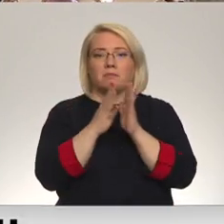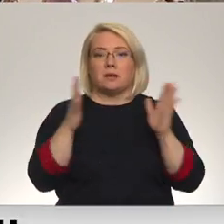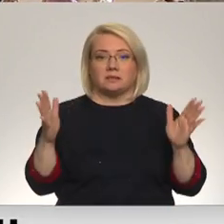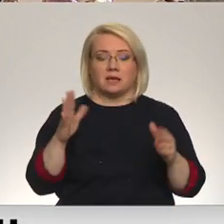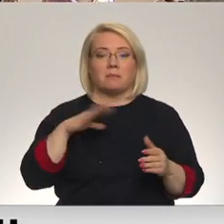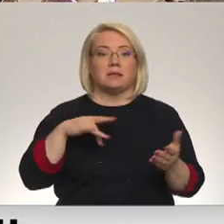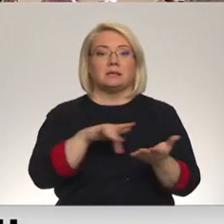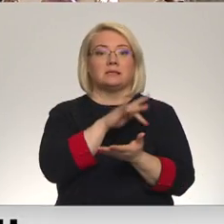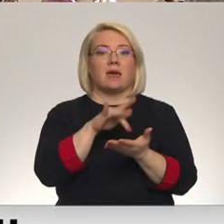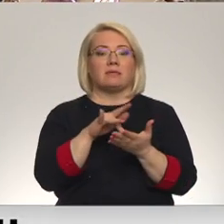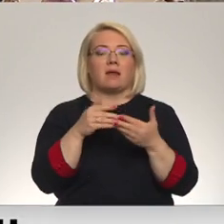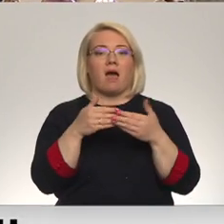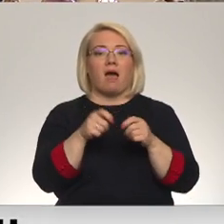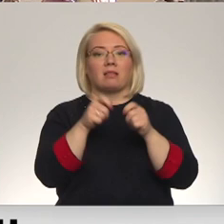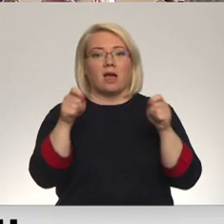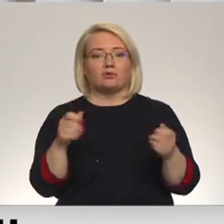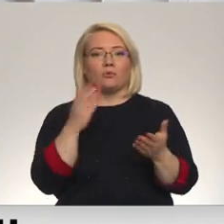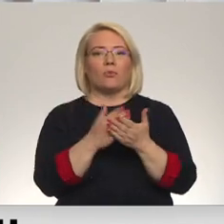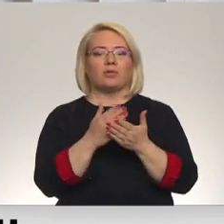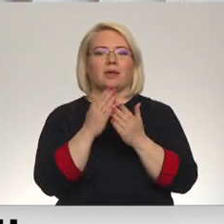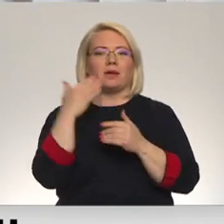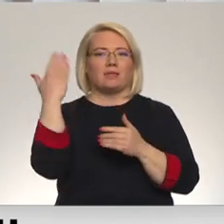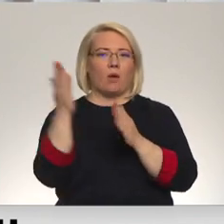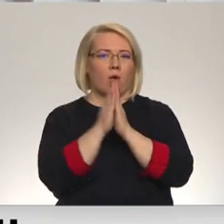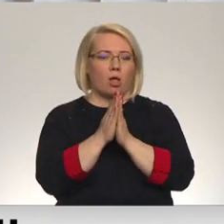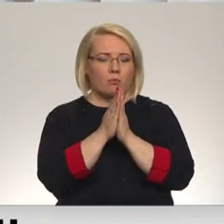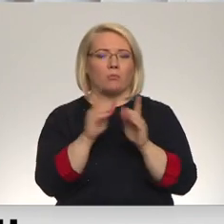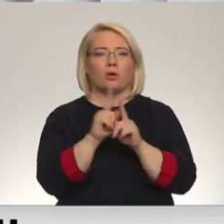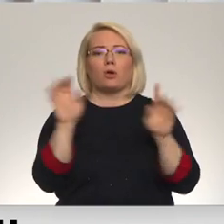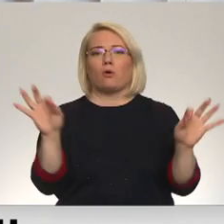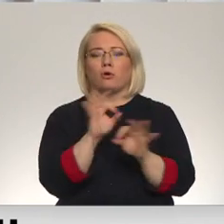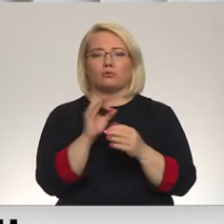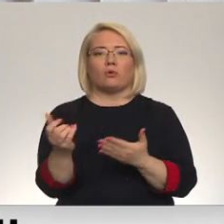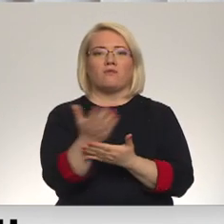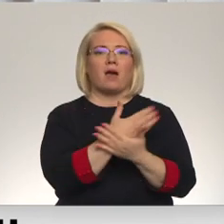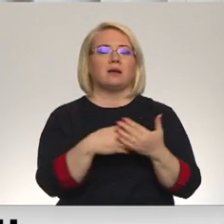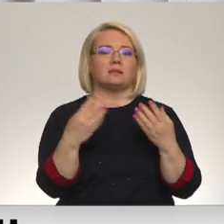notika ekumeniskais dievkalpojums un koncerts, kurā tika vākt līdzekļi Ukrainas atbalstam.